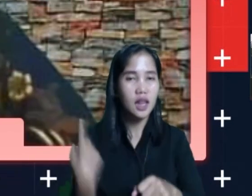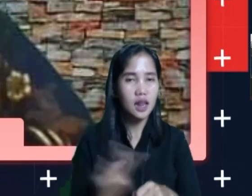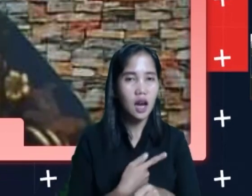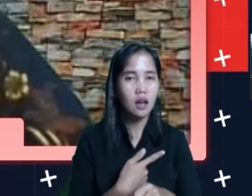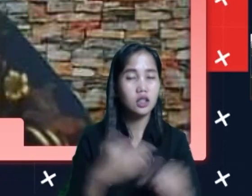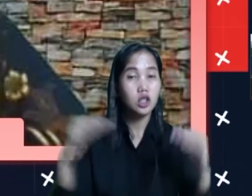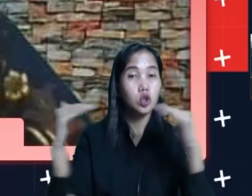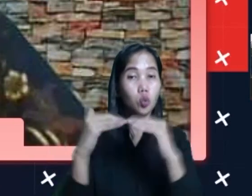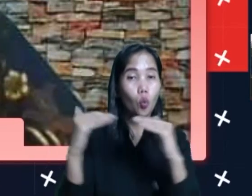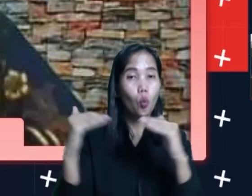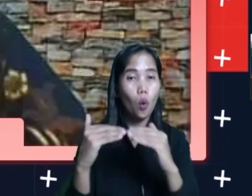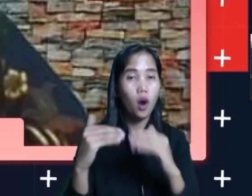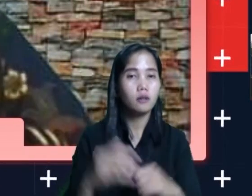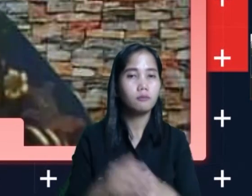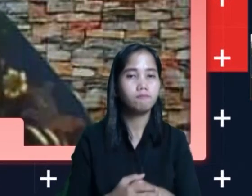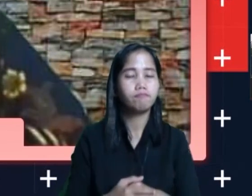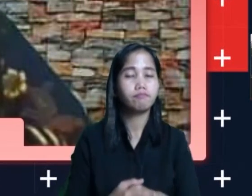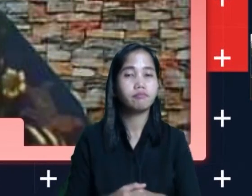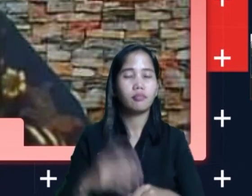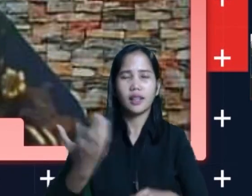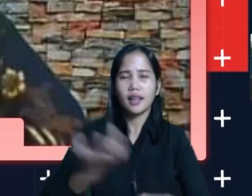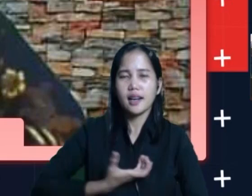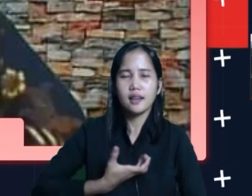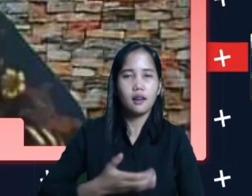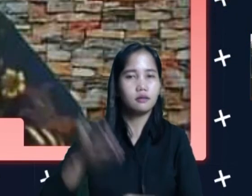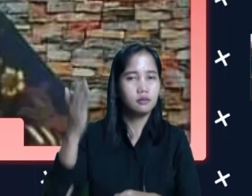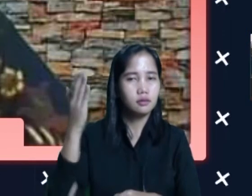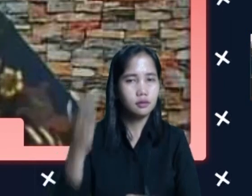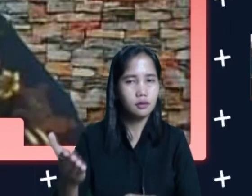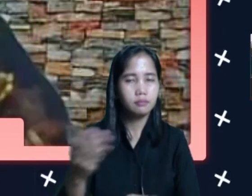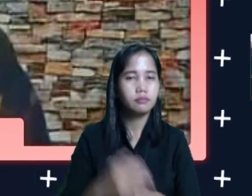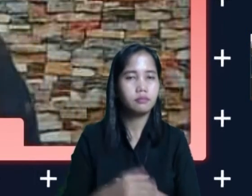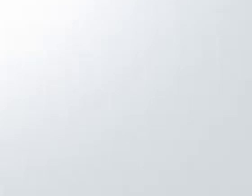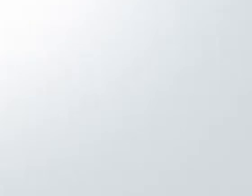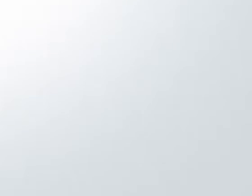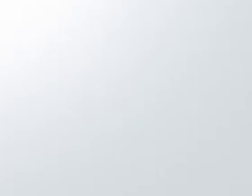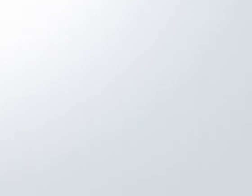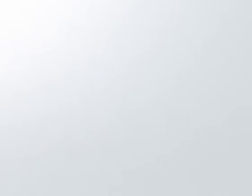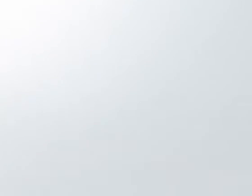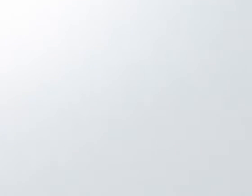mana? Saya pilih yang C. Terima kasih.